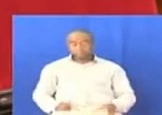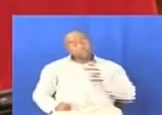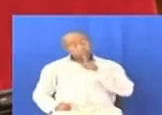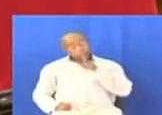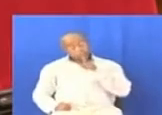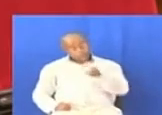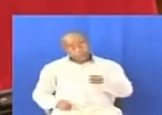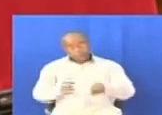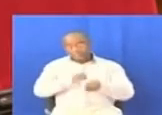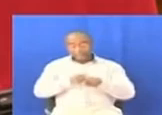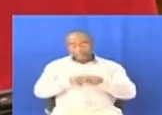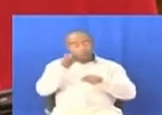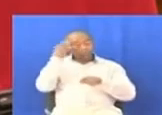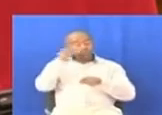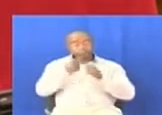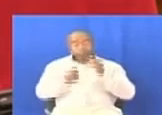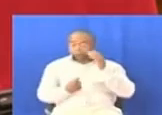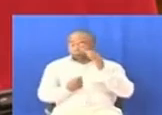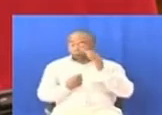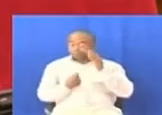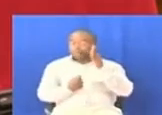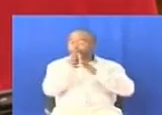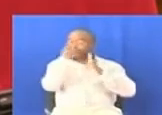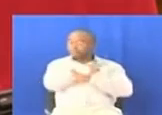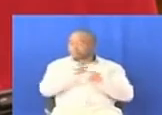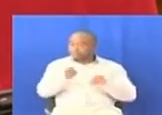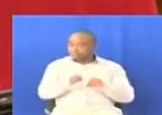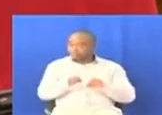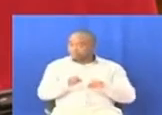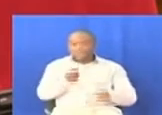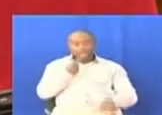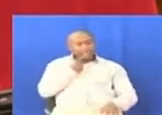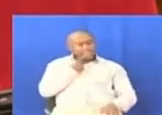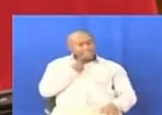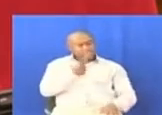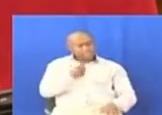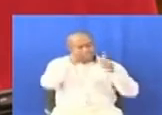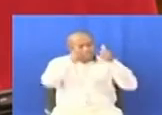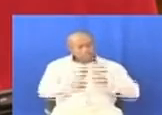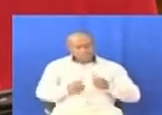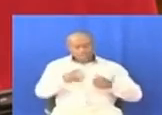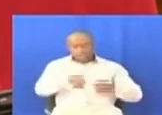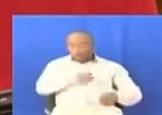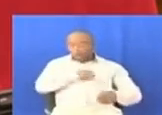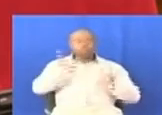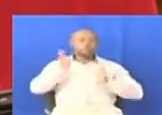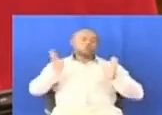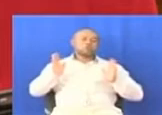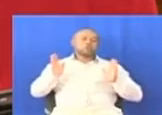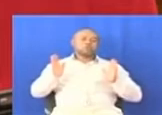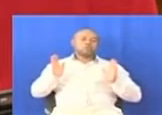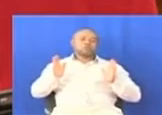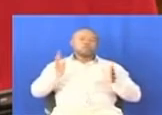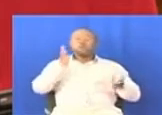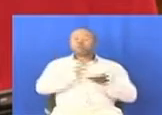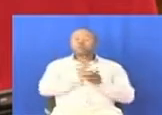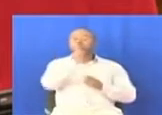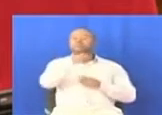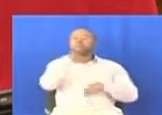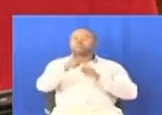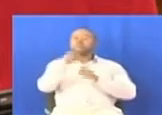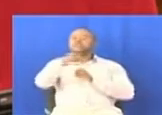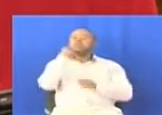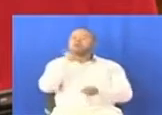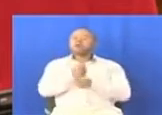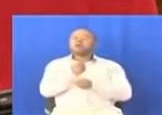corona ilivyotokea alituwezesha tusiwe na hofu. Na kweli tuko hapa tunachapa kazi